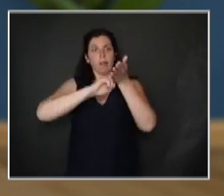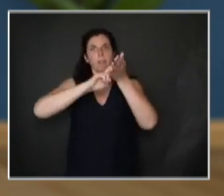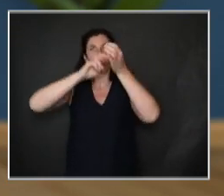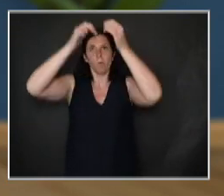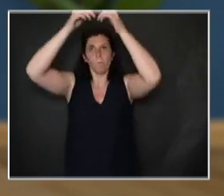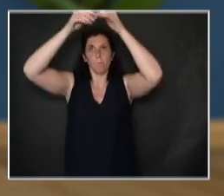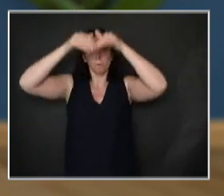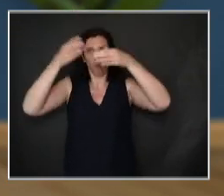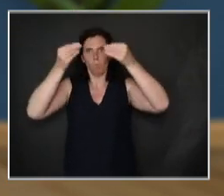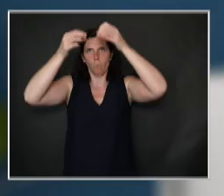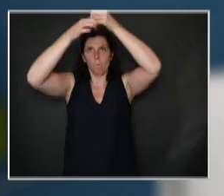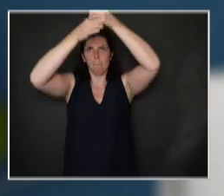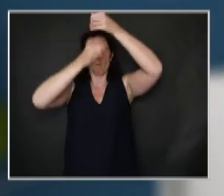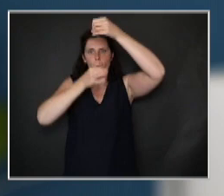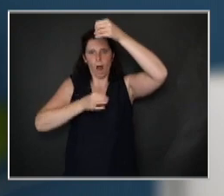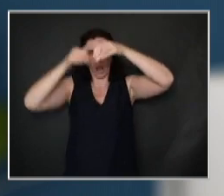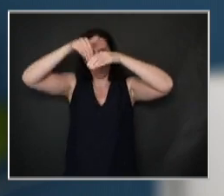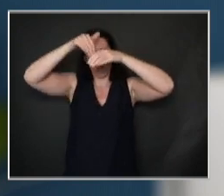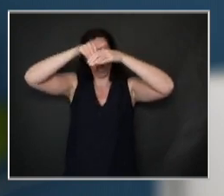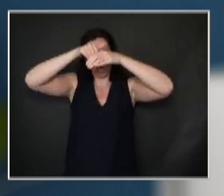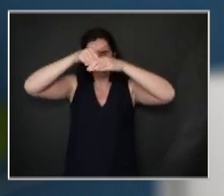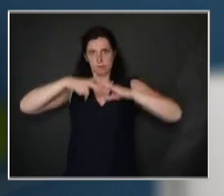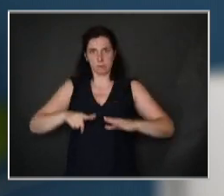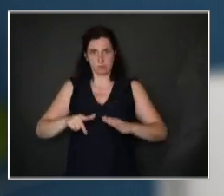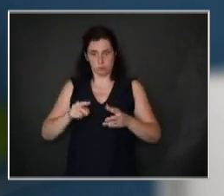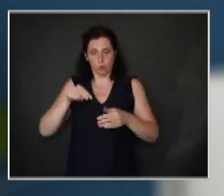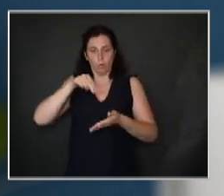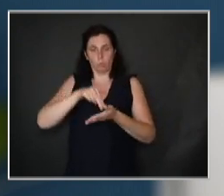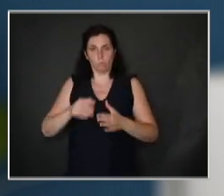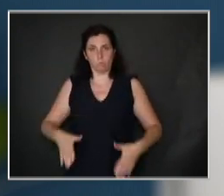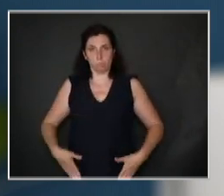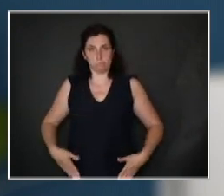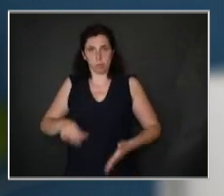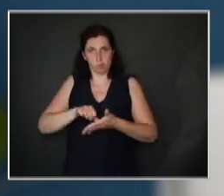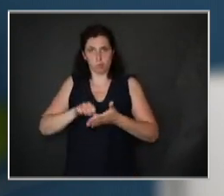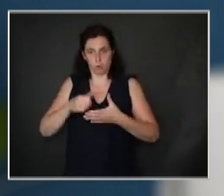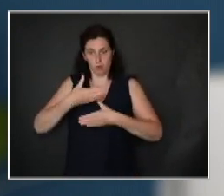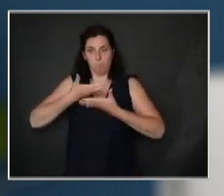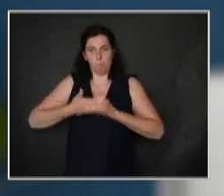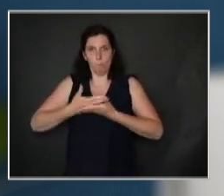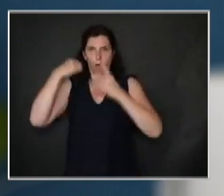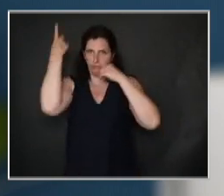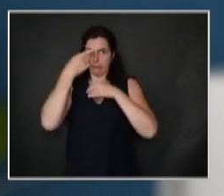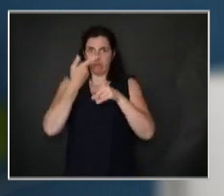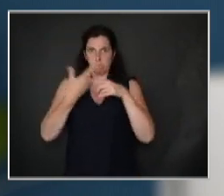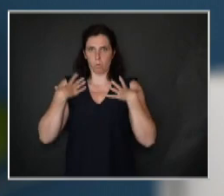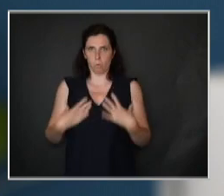des vertèbres. Debout, le centre pelvien doit supporter le poids du tronc et de la tête,